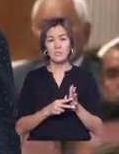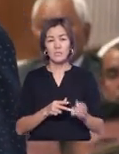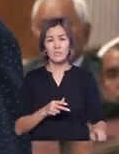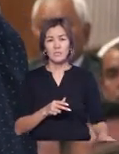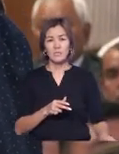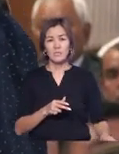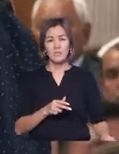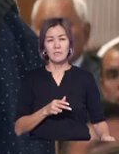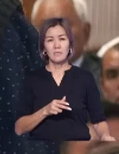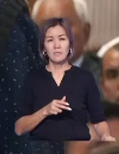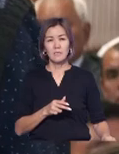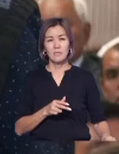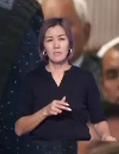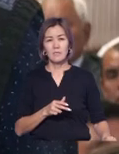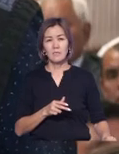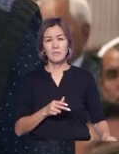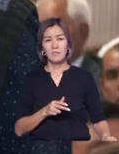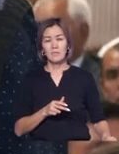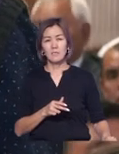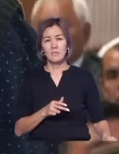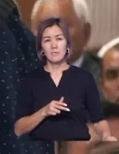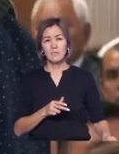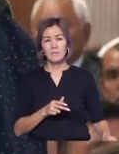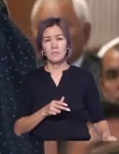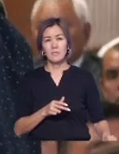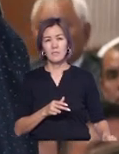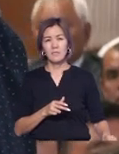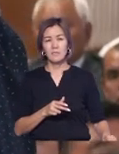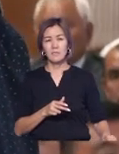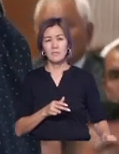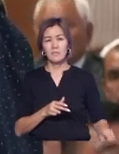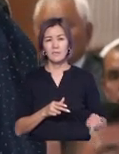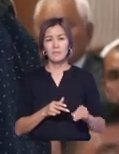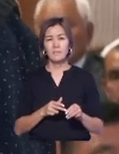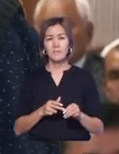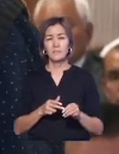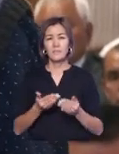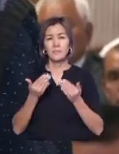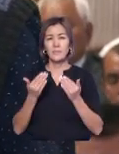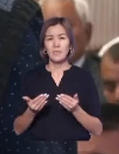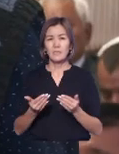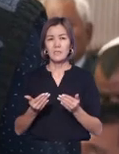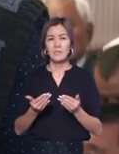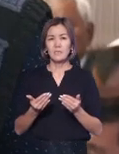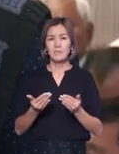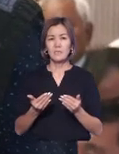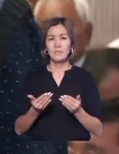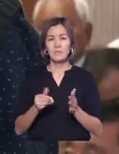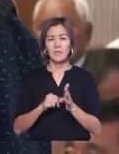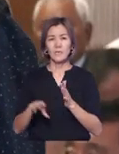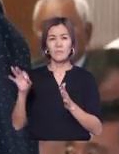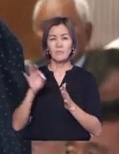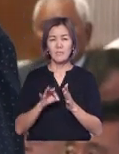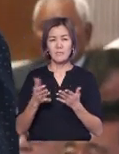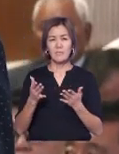физкультурный оздоровительный комплексті құрылыс бастаған. Құрылысты салып, енді бір 60% бітіп